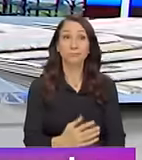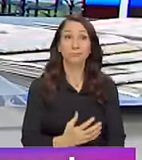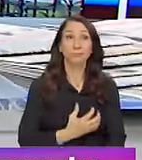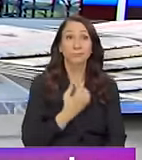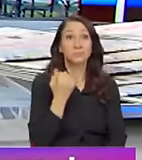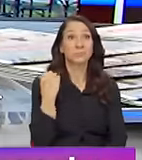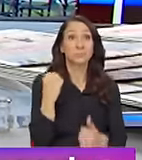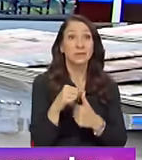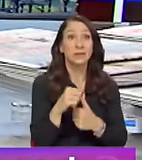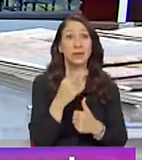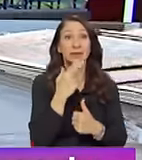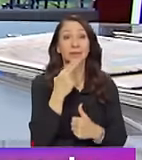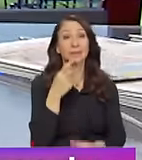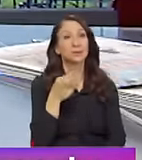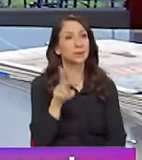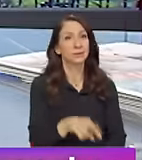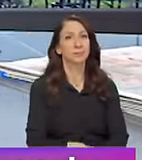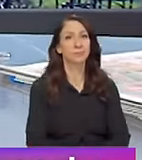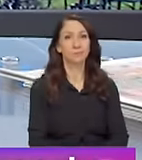Maalesef yine kadın cinayet.